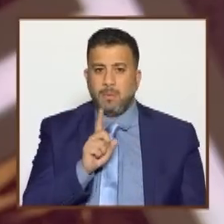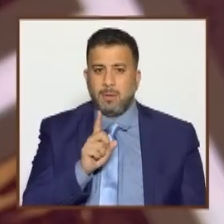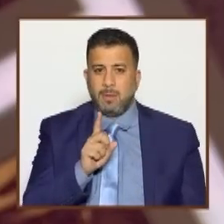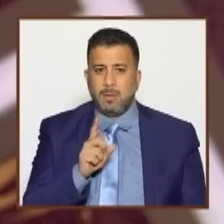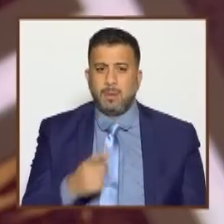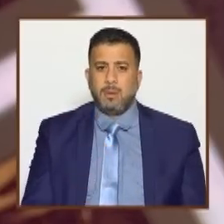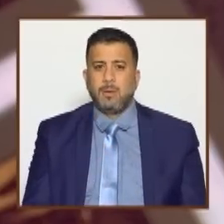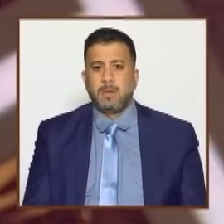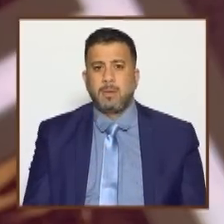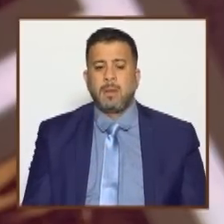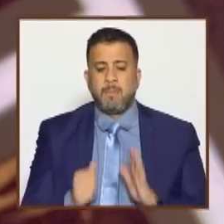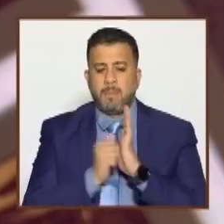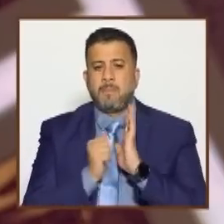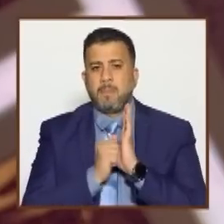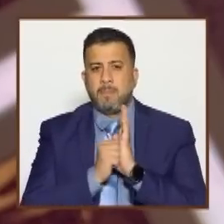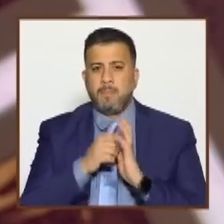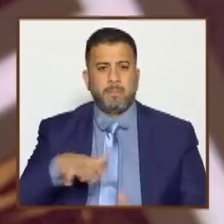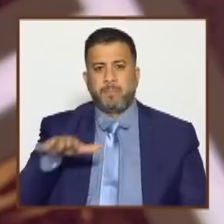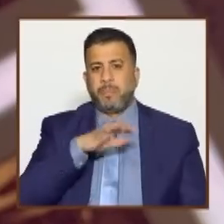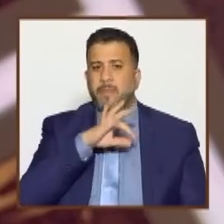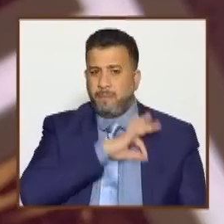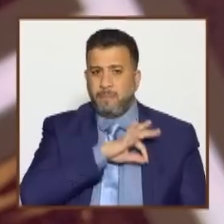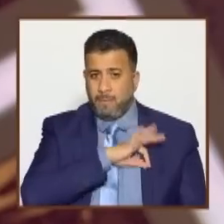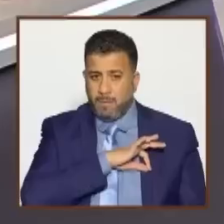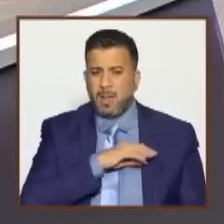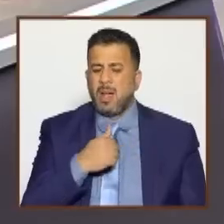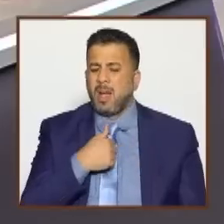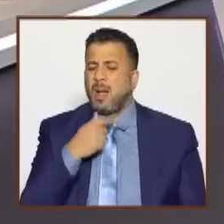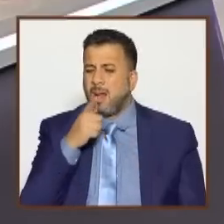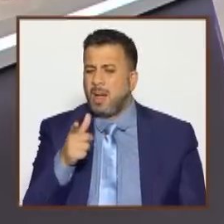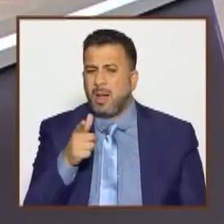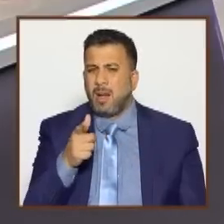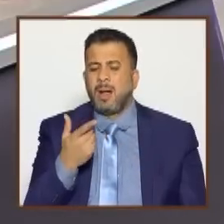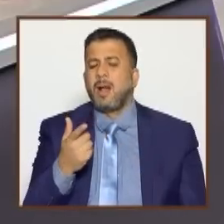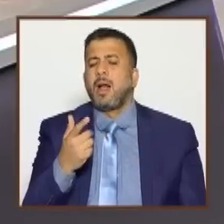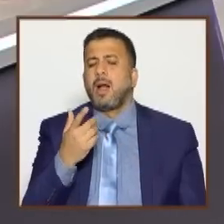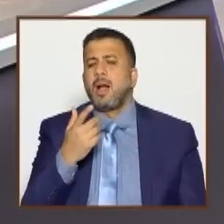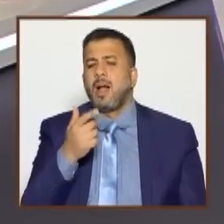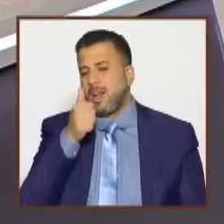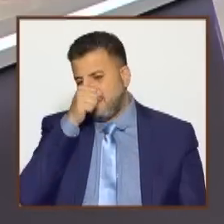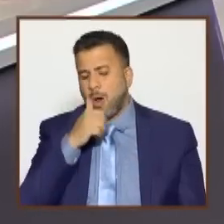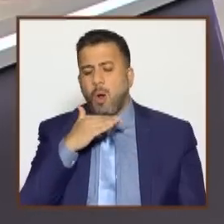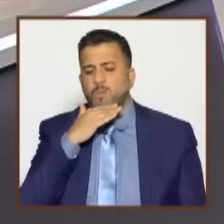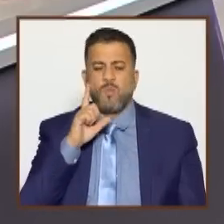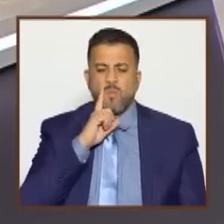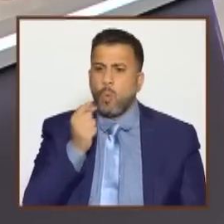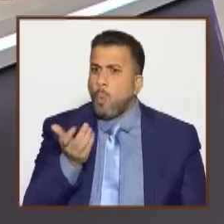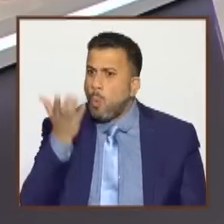يعني للبيت للجميع يعني. اي ان شاء الله بس لحتى ما يحس. نعم نعم